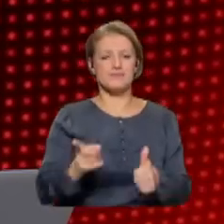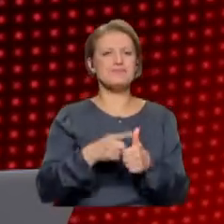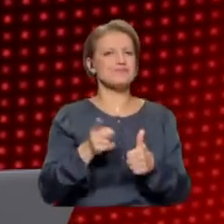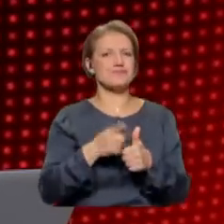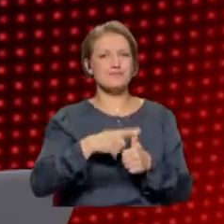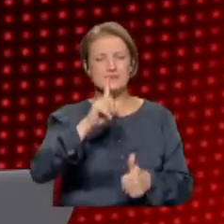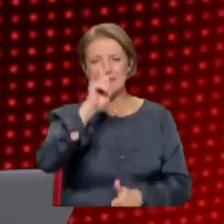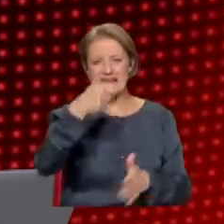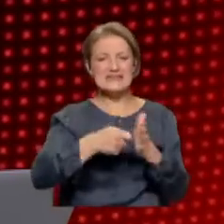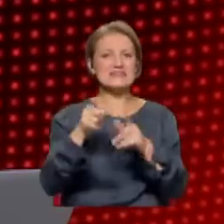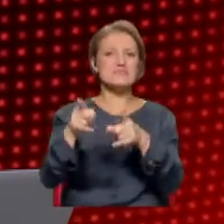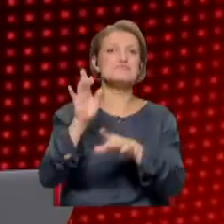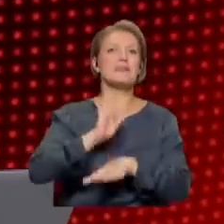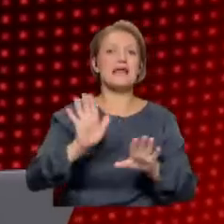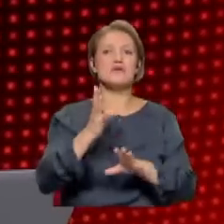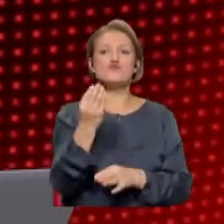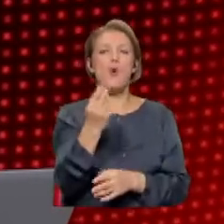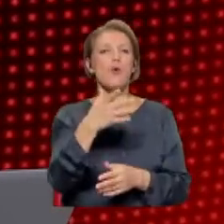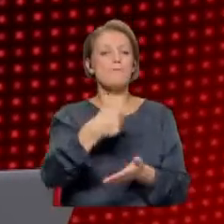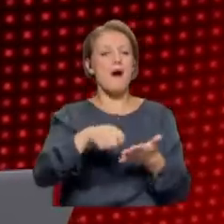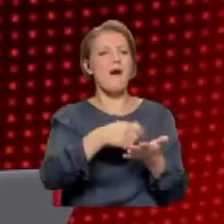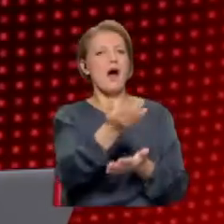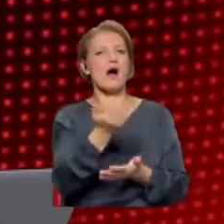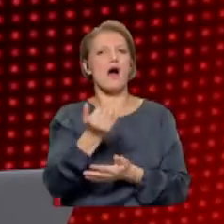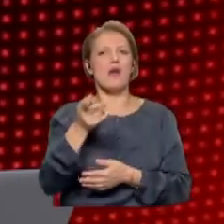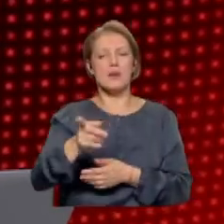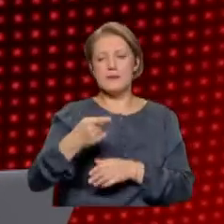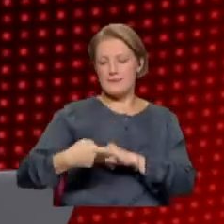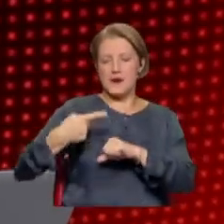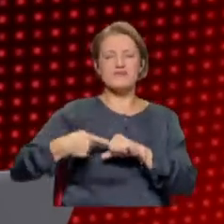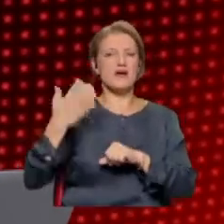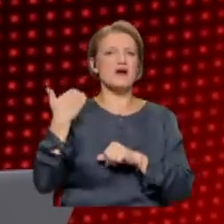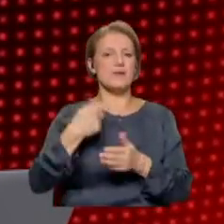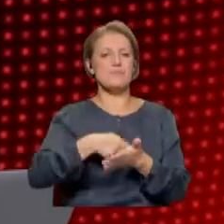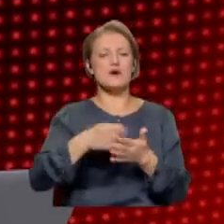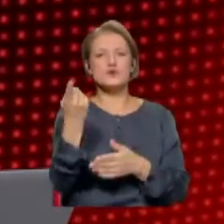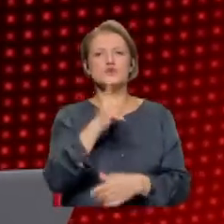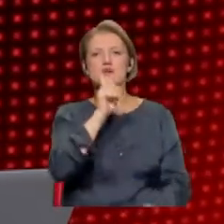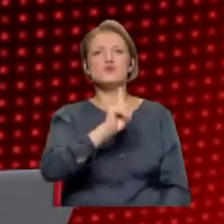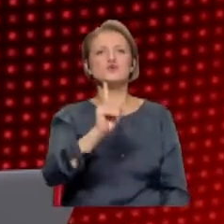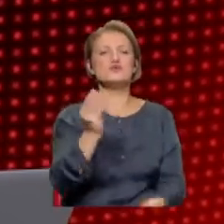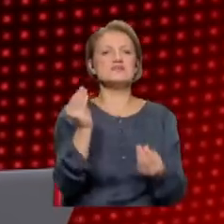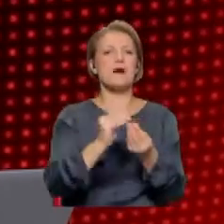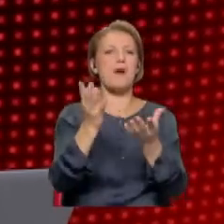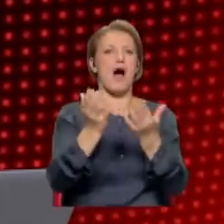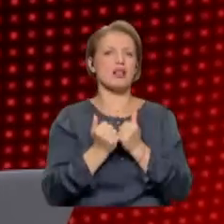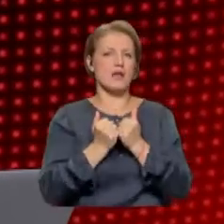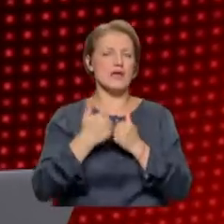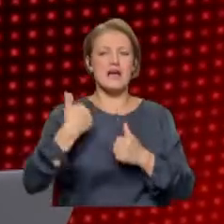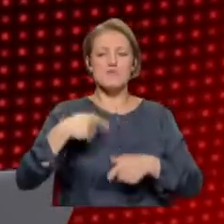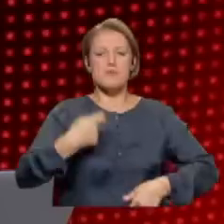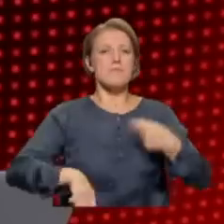Öncelikle tek isim değil tabii, çoklu maaşlı veya geçen hafta aktardık maaşlarına %100 zam alan